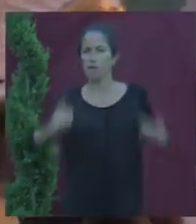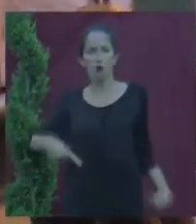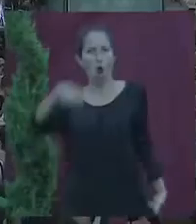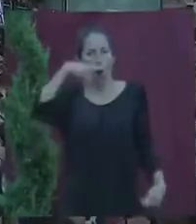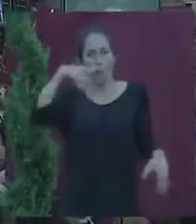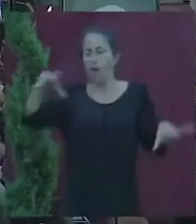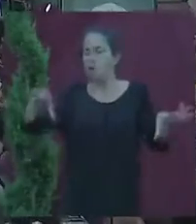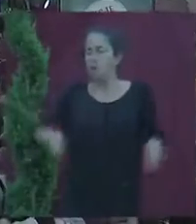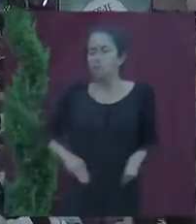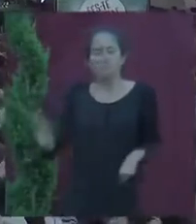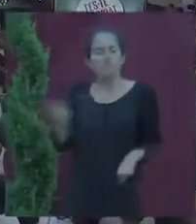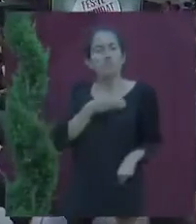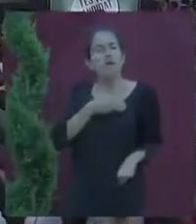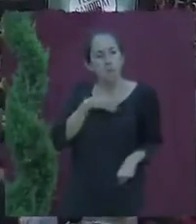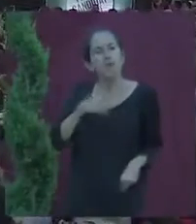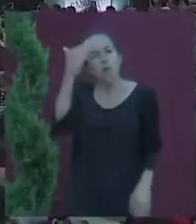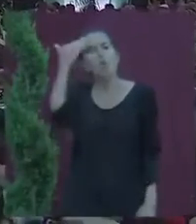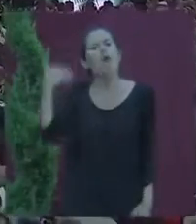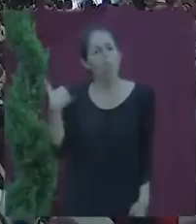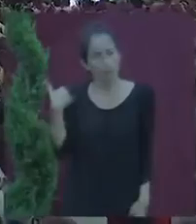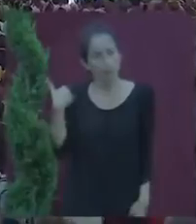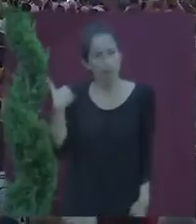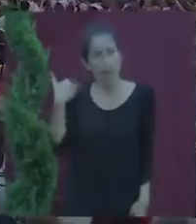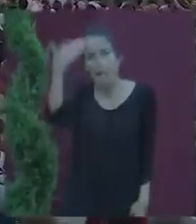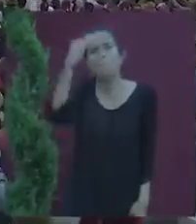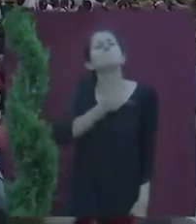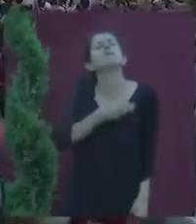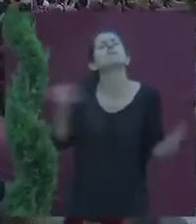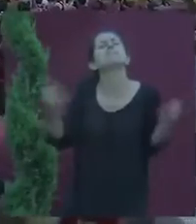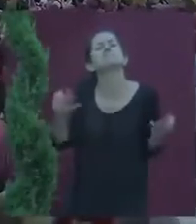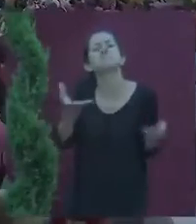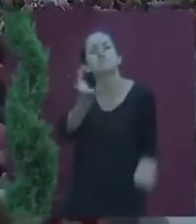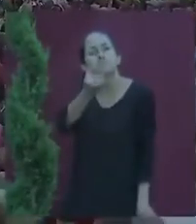la pena del seu poble. I és un silenci.